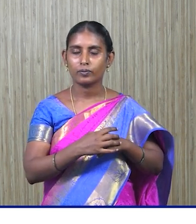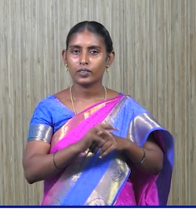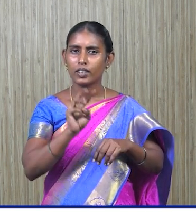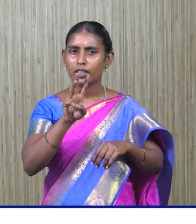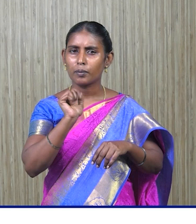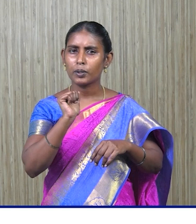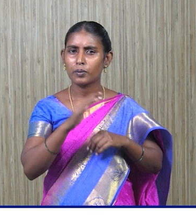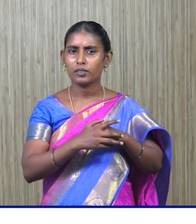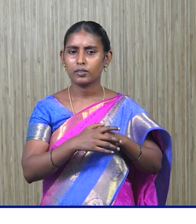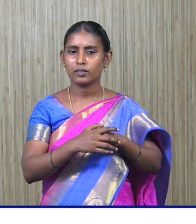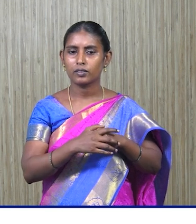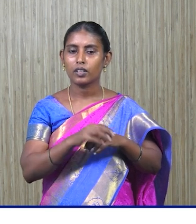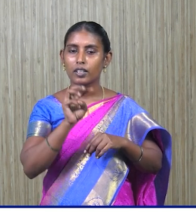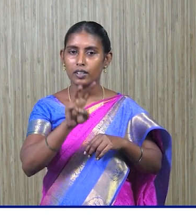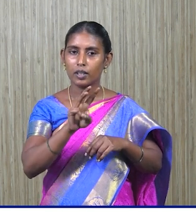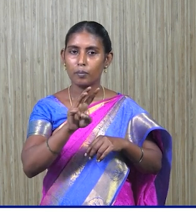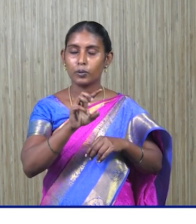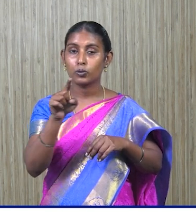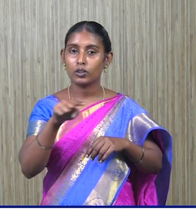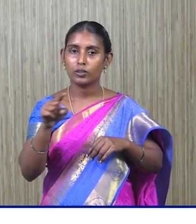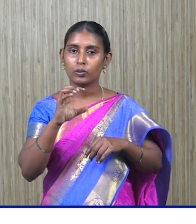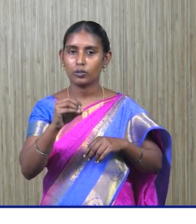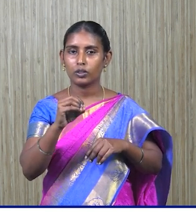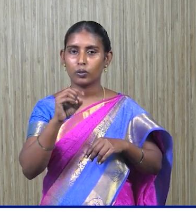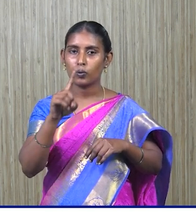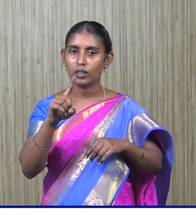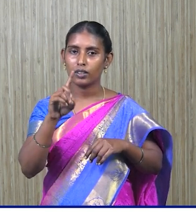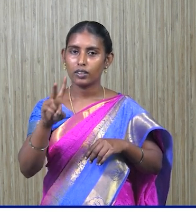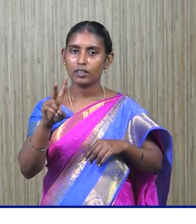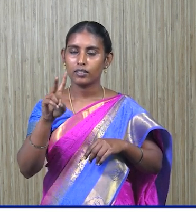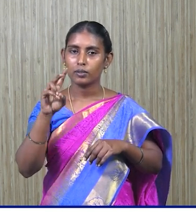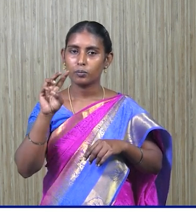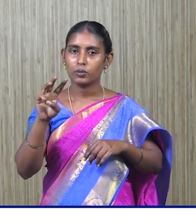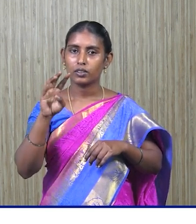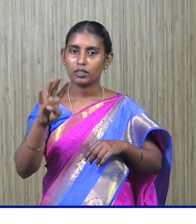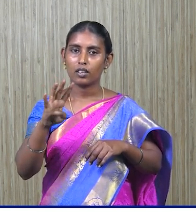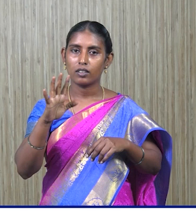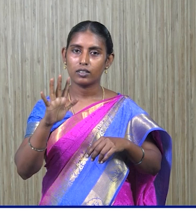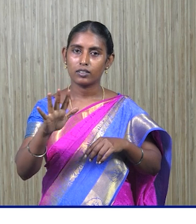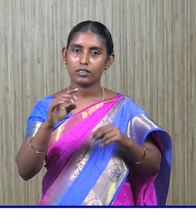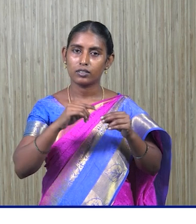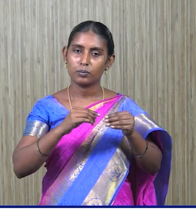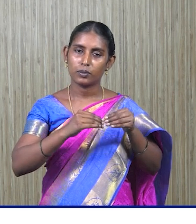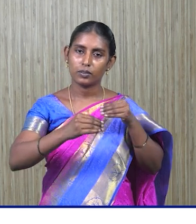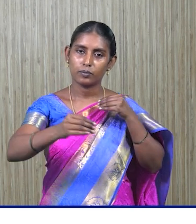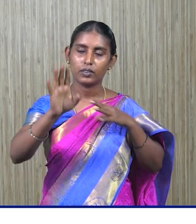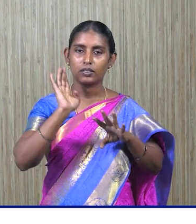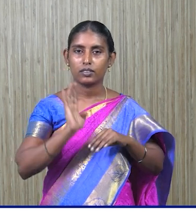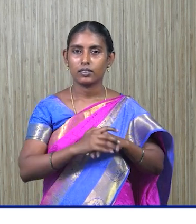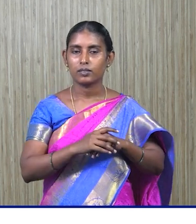தொகுப்பு எப்படி இருக்கும்? டபிள்யூ இஸ் ஈக்குவல் டு ஜீரோ, ஒன்று, இரண்டு, மூன்று, நான்கு, ஐந்து